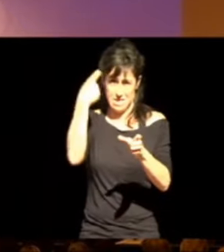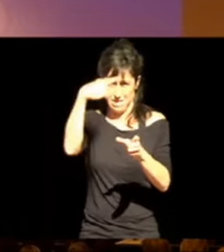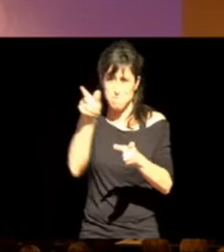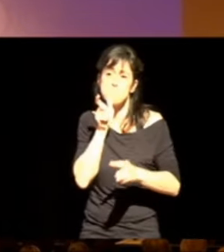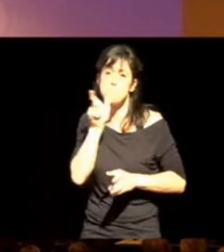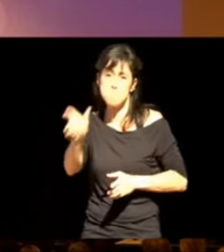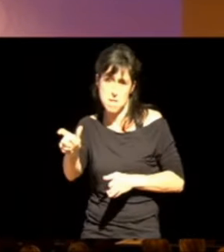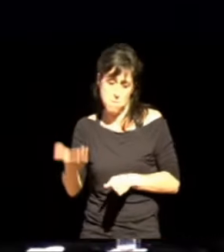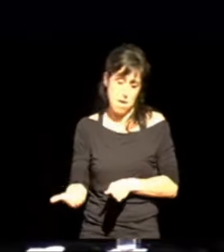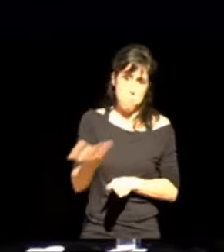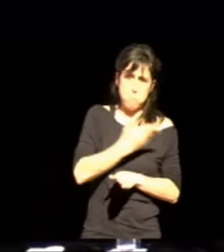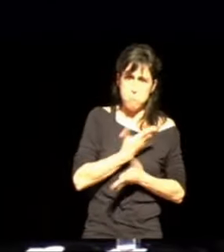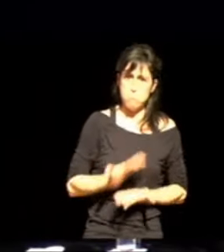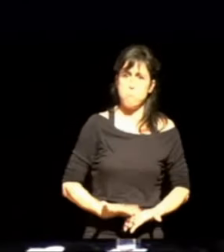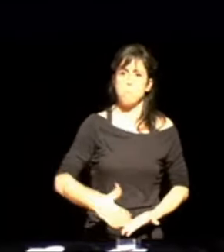bai?